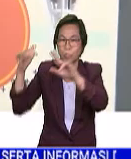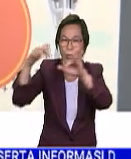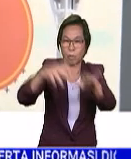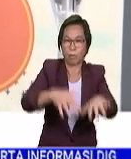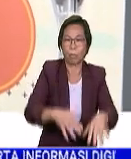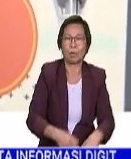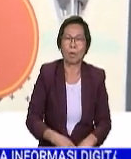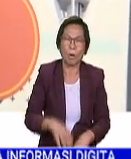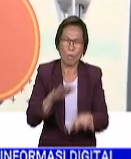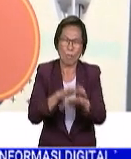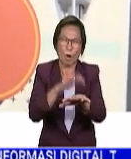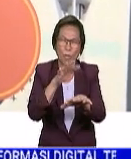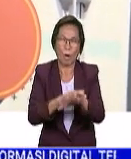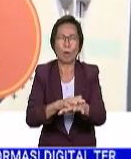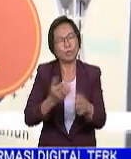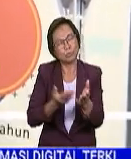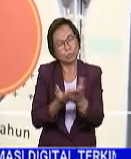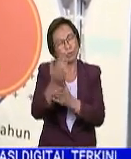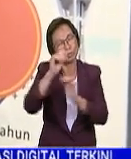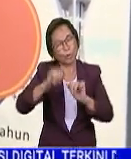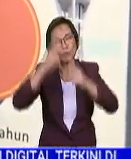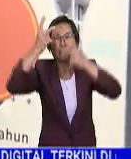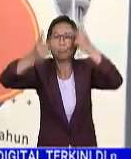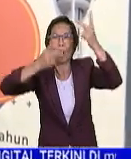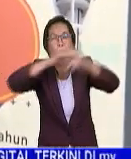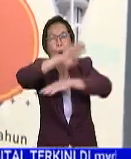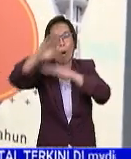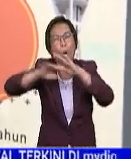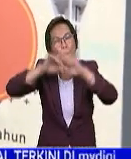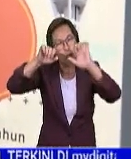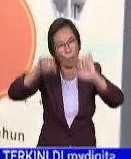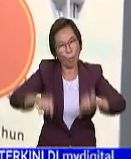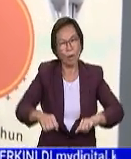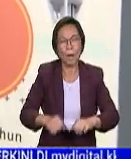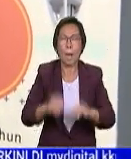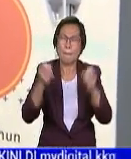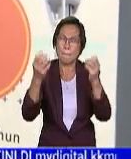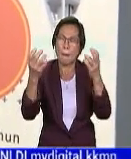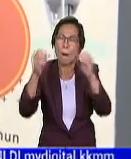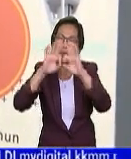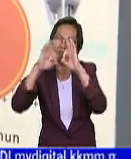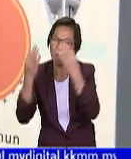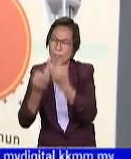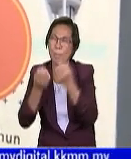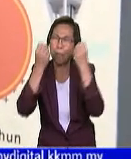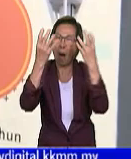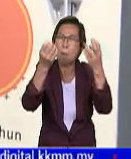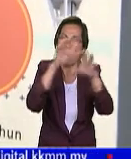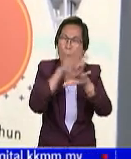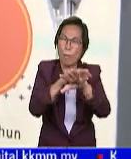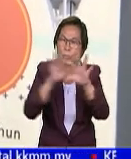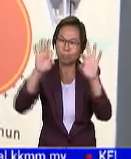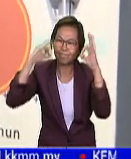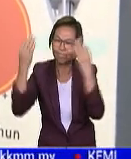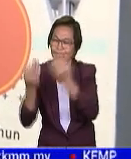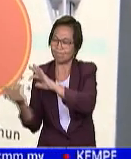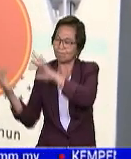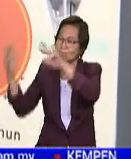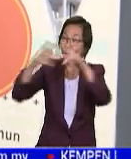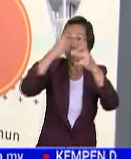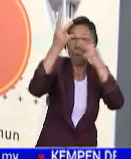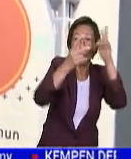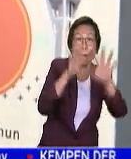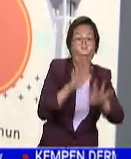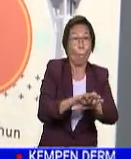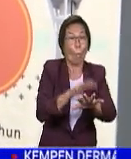pengunjung sebab orang dah boleh keluar melancong apa semua kan leasu ramaiiliah yang datang kat sini tambahan pelancong tu